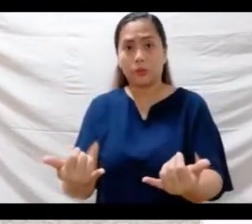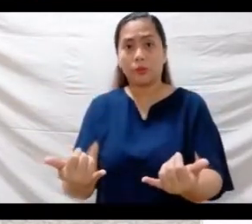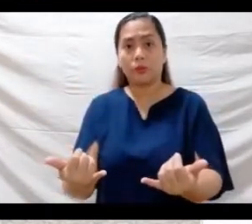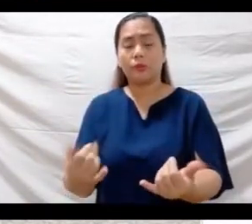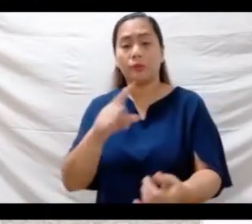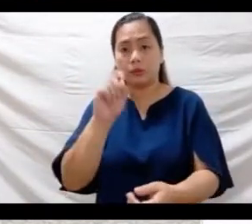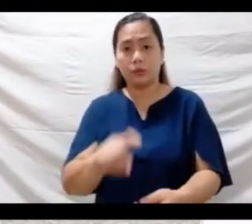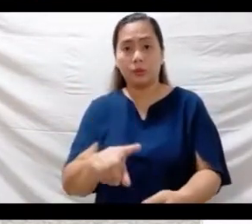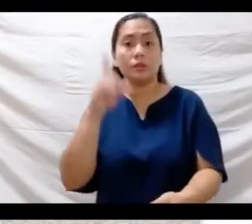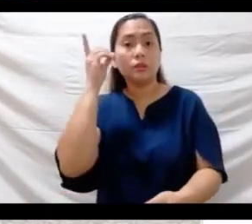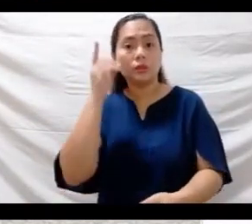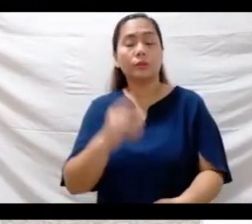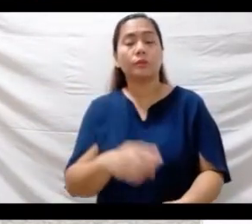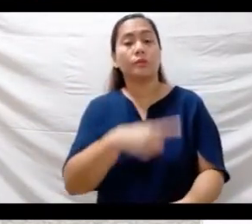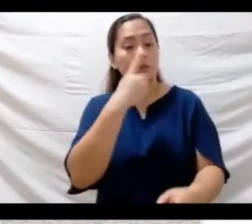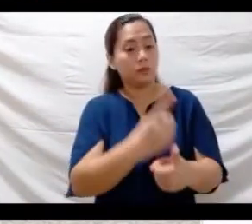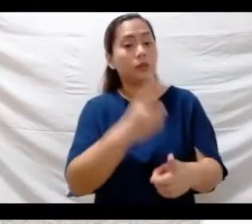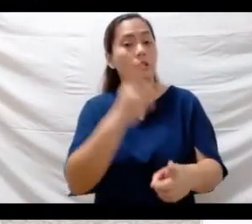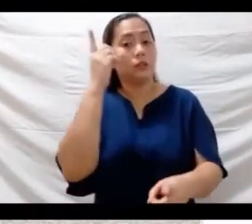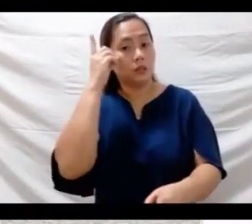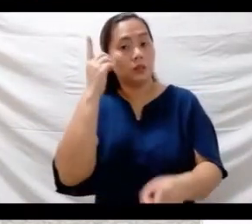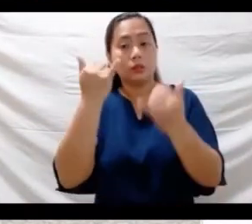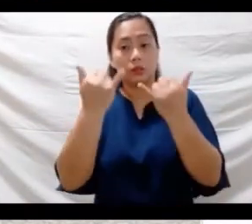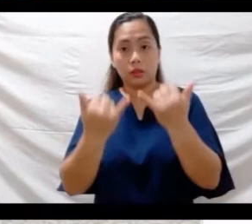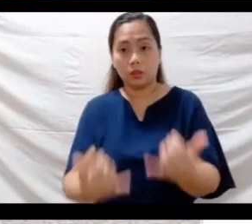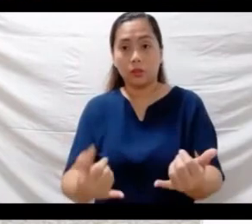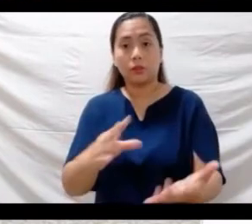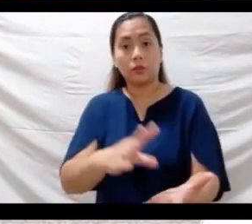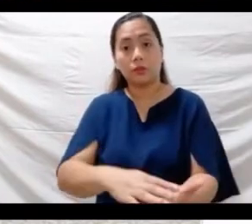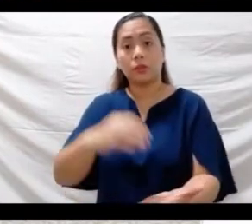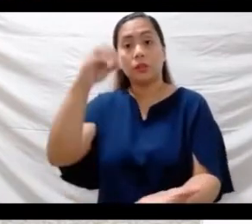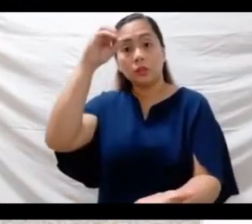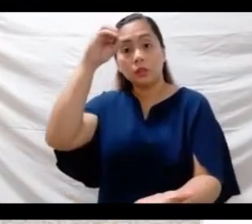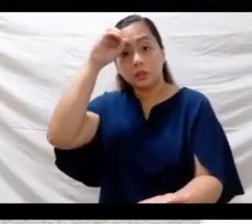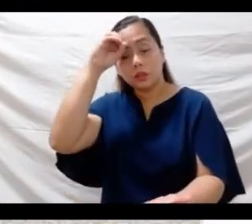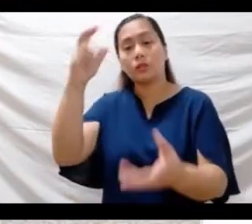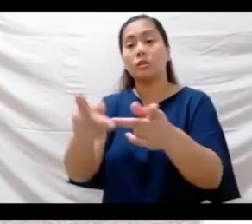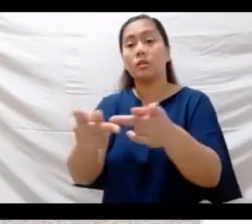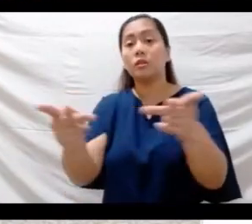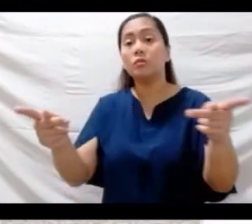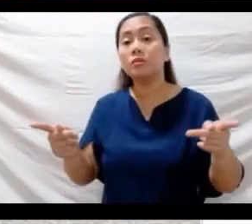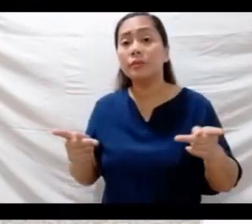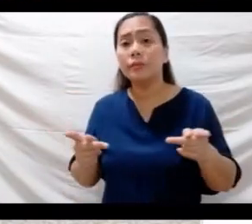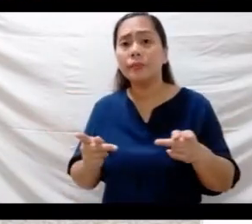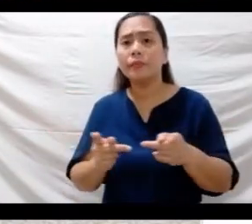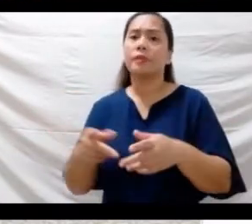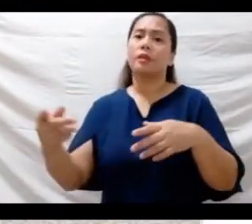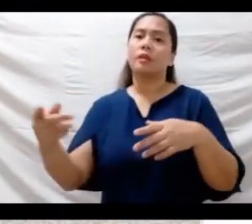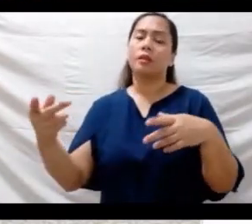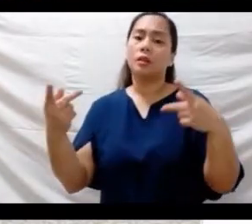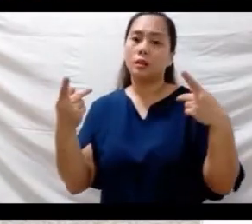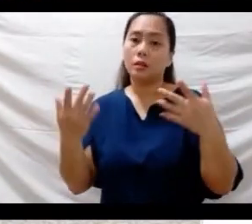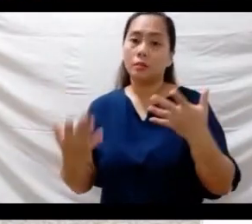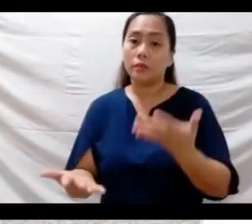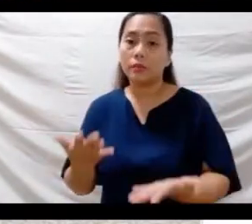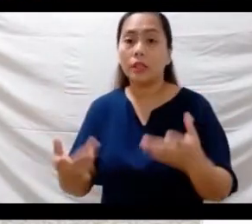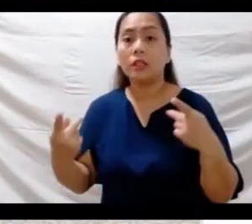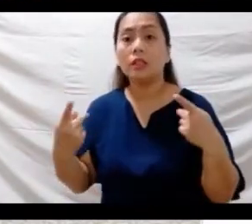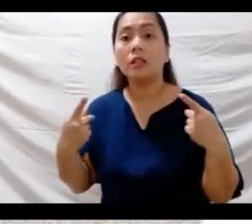Tama, Dino. Sa ngayon, malalaman natin ang mga lugar na posibleng makaranas ng